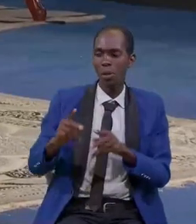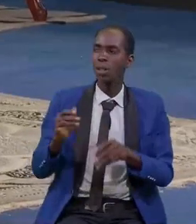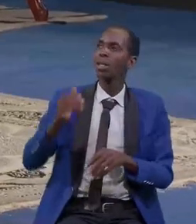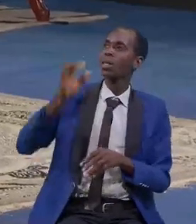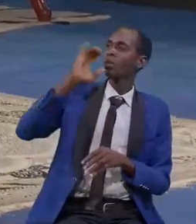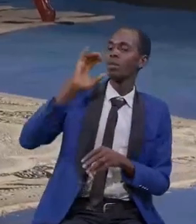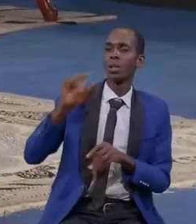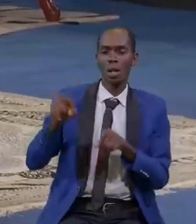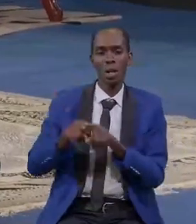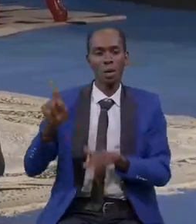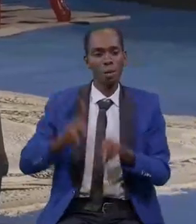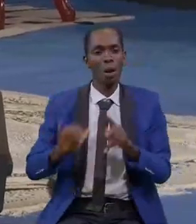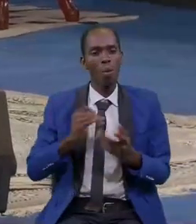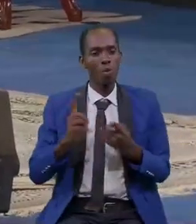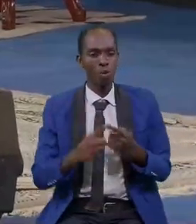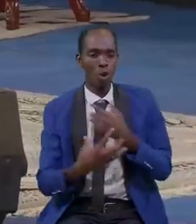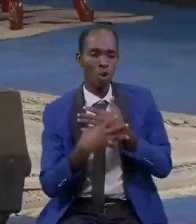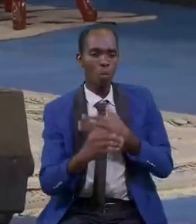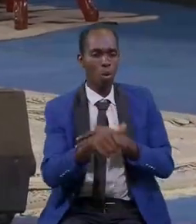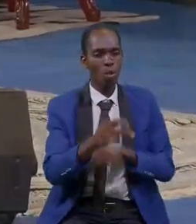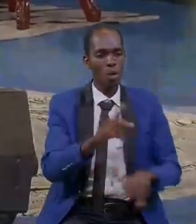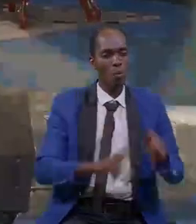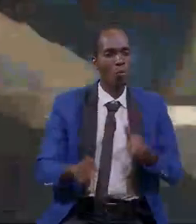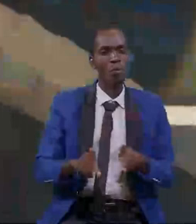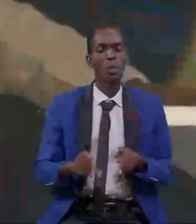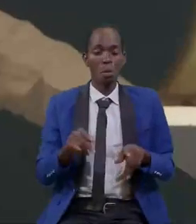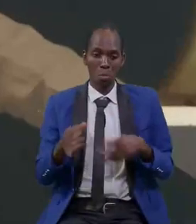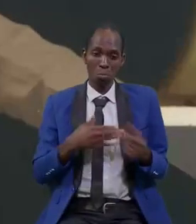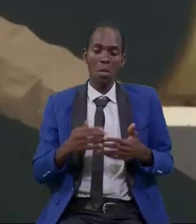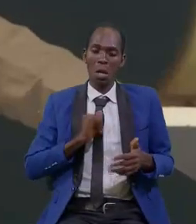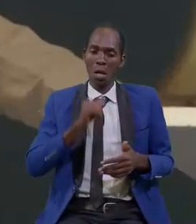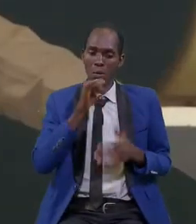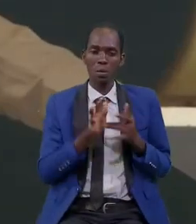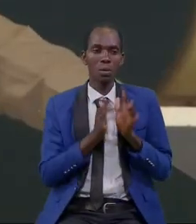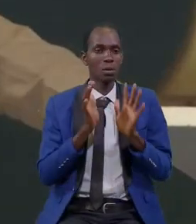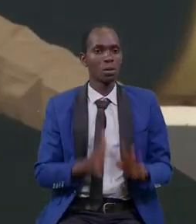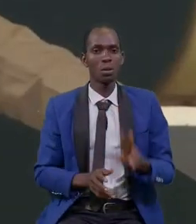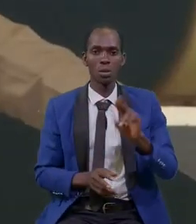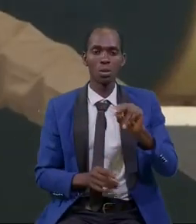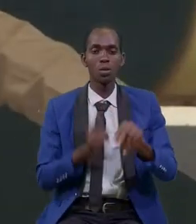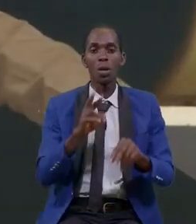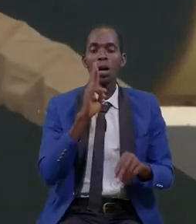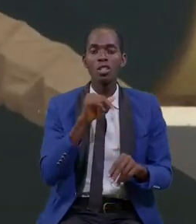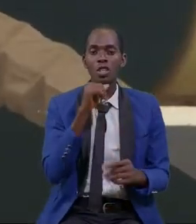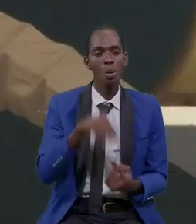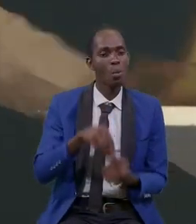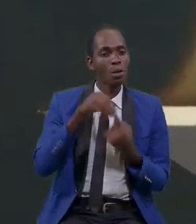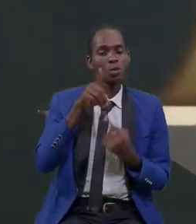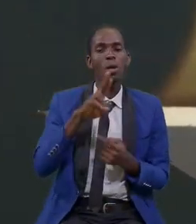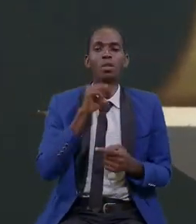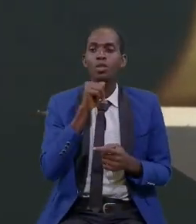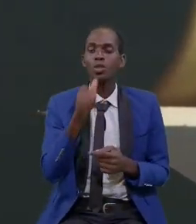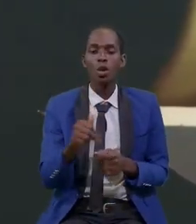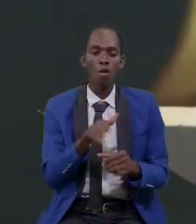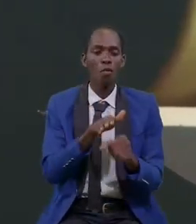faire ce que les autres font. Alors tu n'es pas particulier. Tu n'accomplis pas le but, l'appel